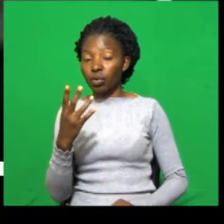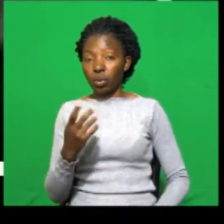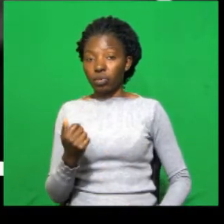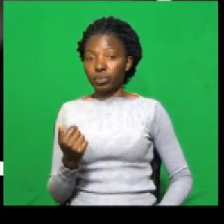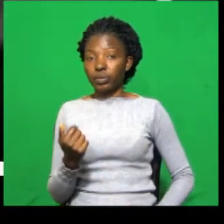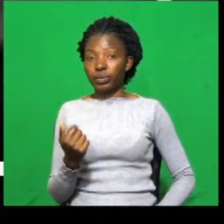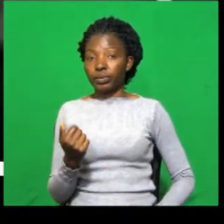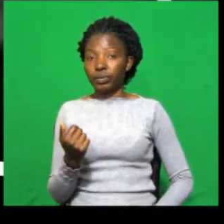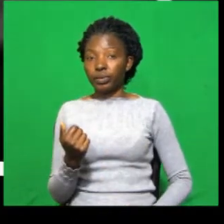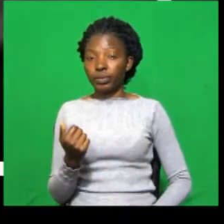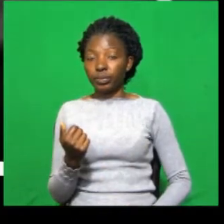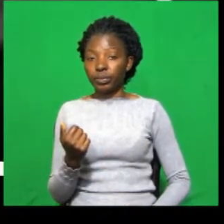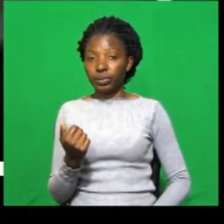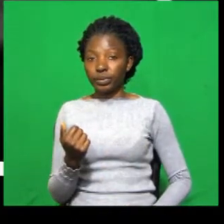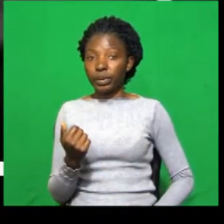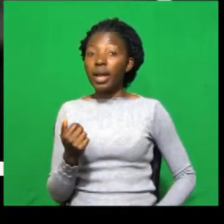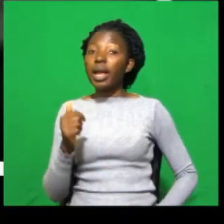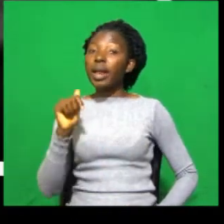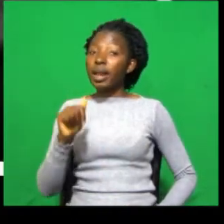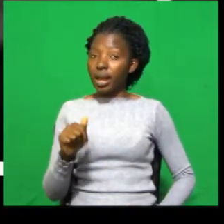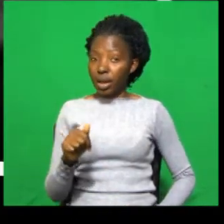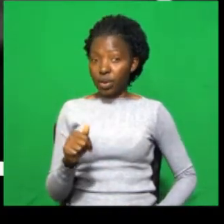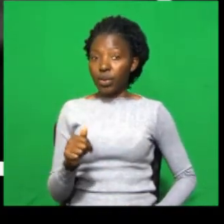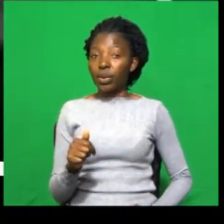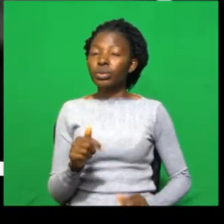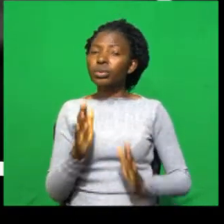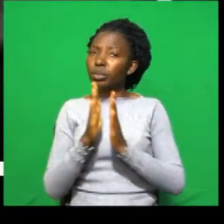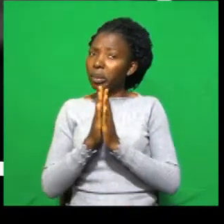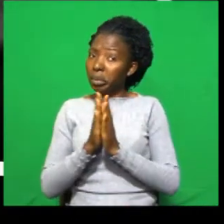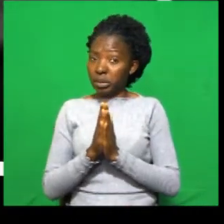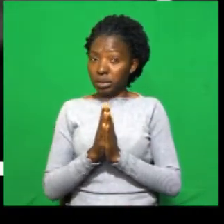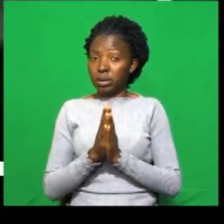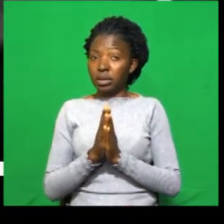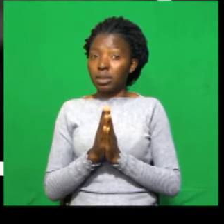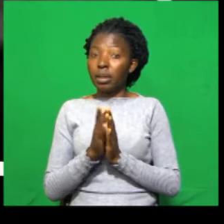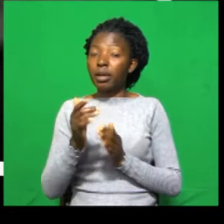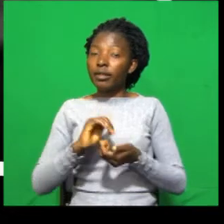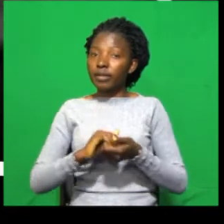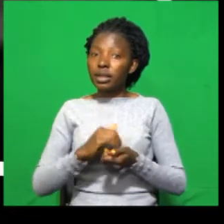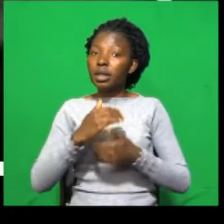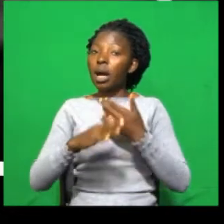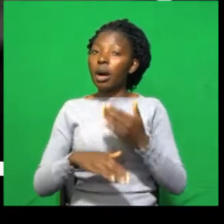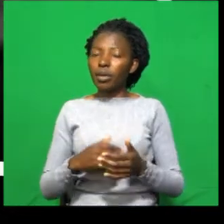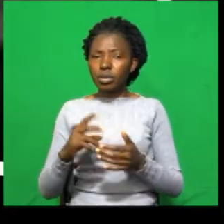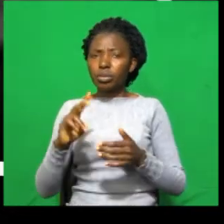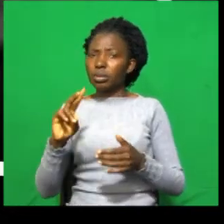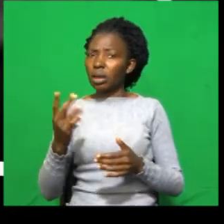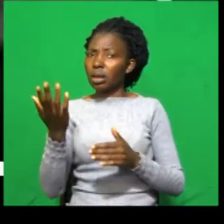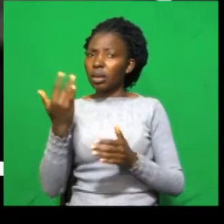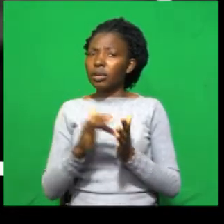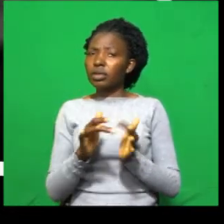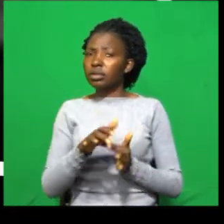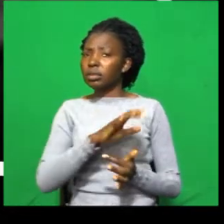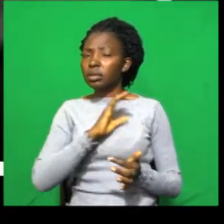vaTesalonika 2 verse 1. Zvino tinokumbira kwamuri hama dzangu pamusoro pokuuya kwaShe wedu Jesu